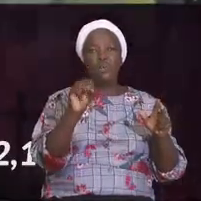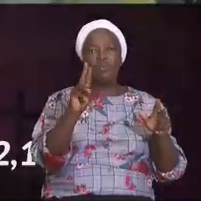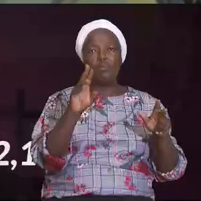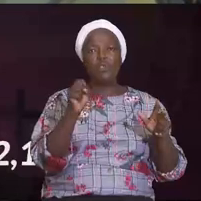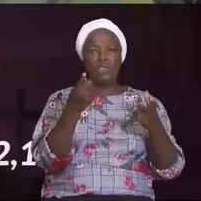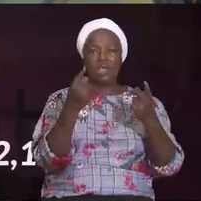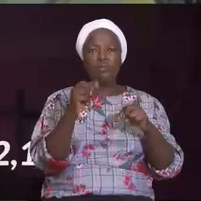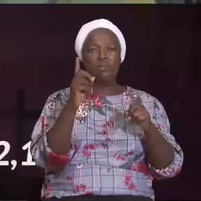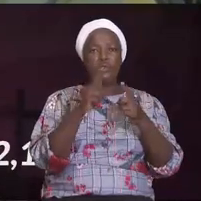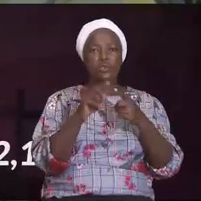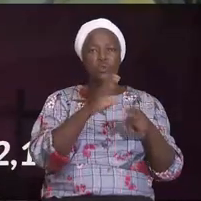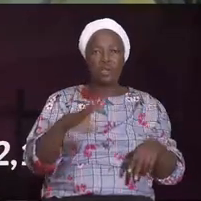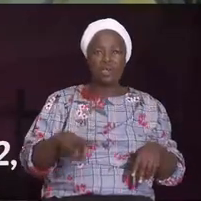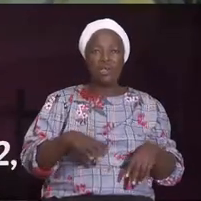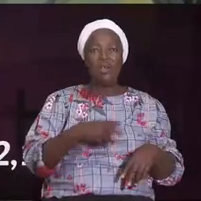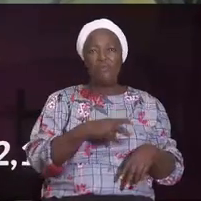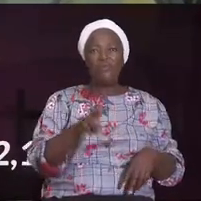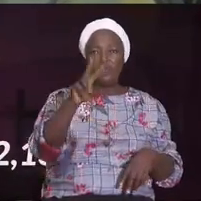verset